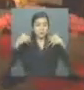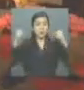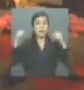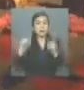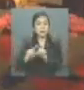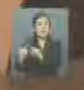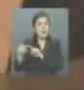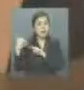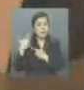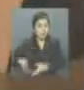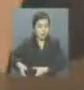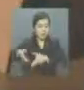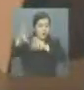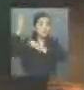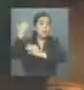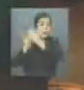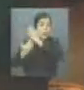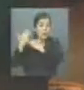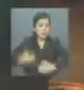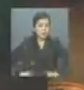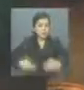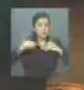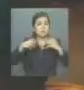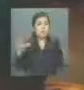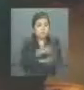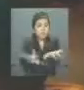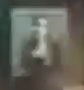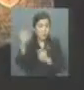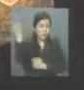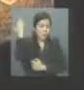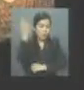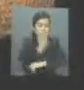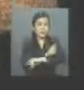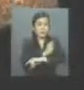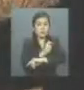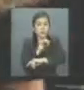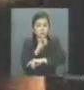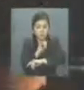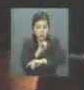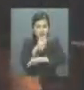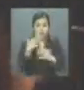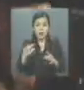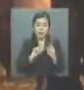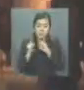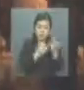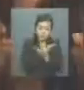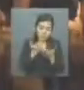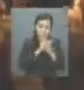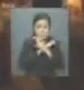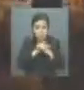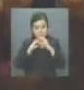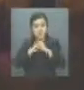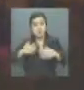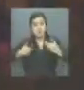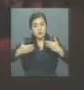รยากาศย้อนยุคจำลองวิถีชีวิตและเอกลักษณ์ของคนสมัยกรุงศรีอยุธยาแลกเปลี่ยนแนวคิดและสนุกสนานไปกับมุมมองศิลป